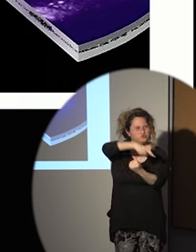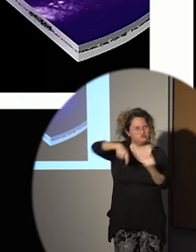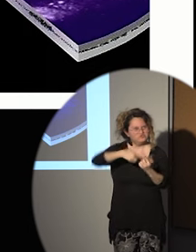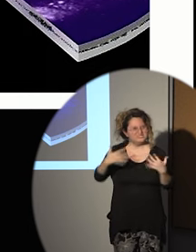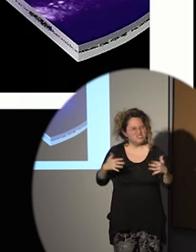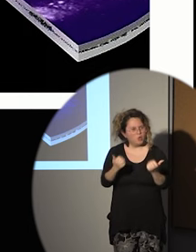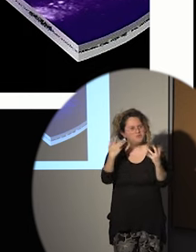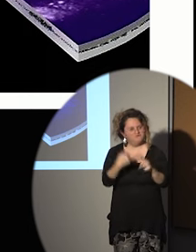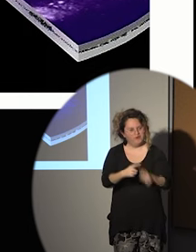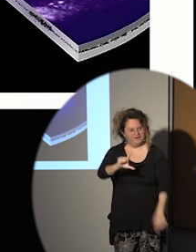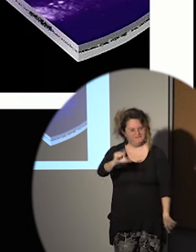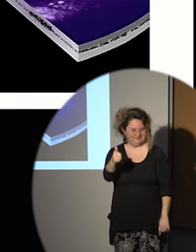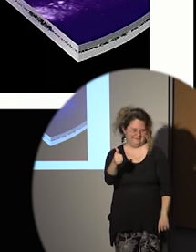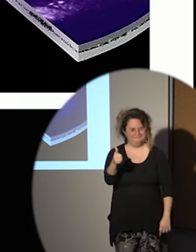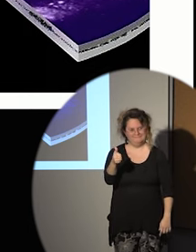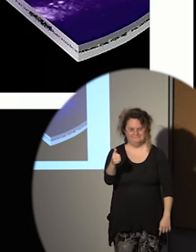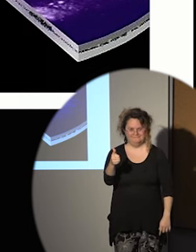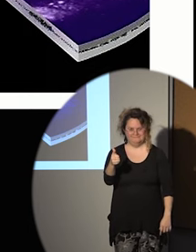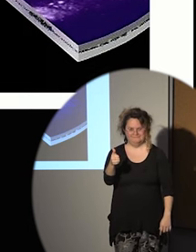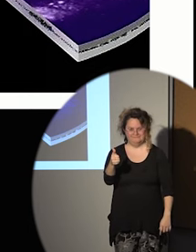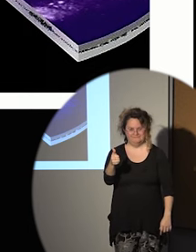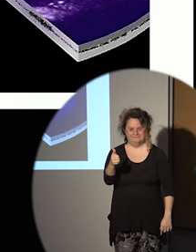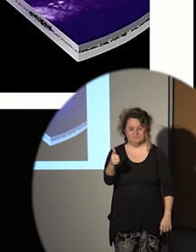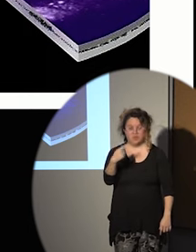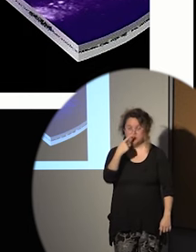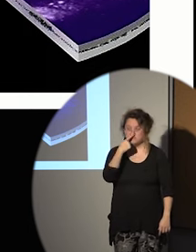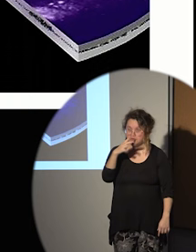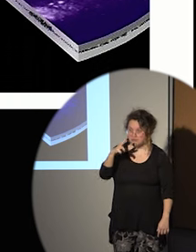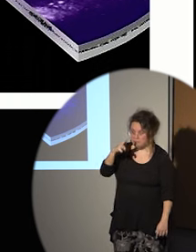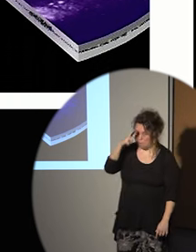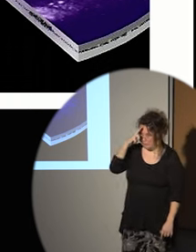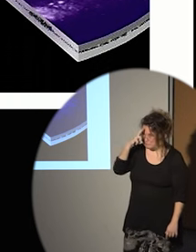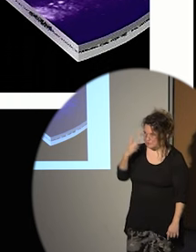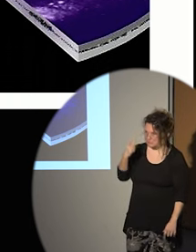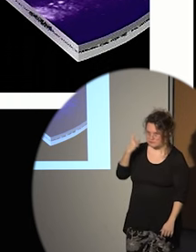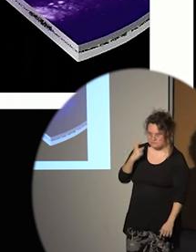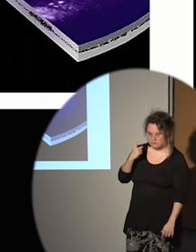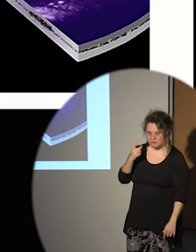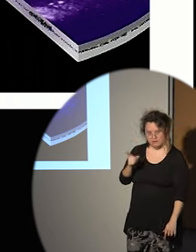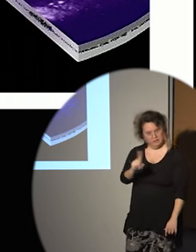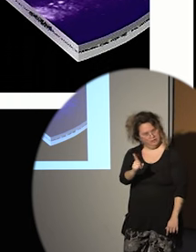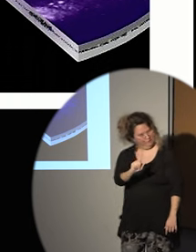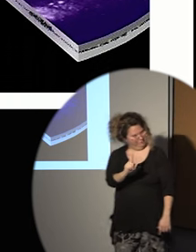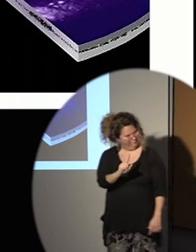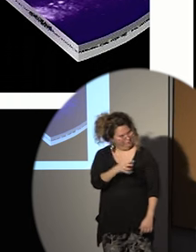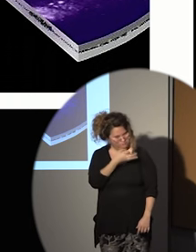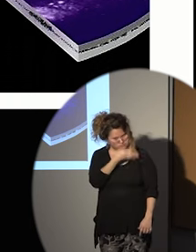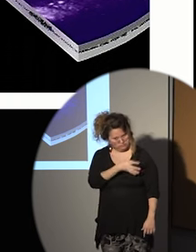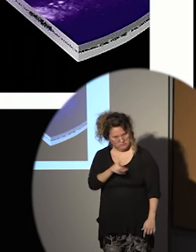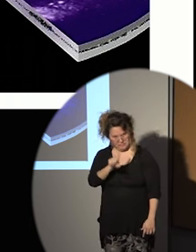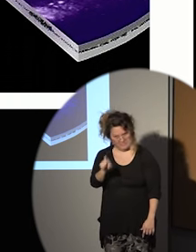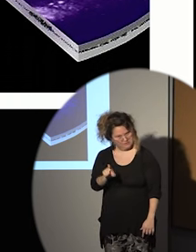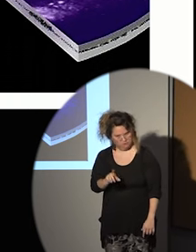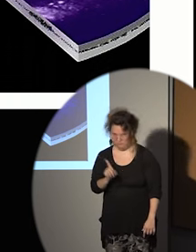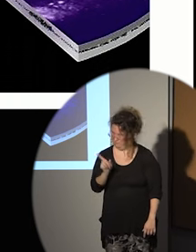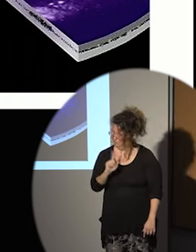tours. Alors, ça paraît presque idiot de se poser cette question, mais en fait, cette question n'est pas idiote du tout. En fait,